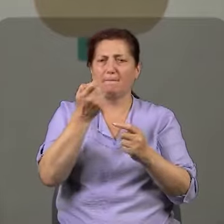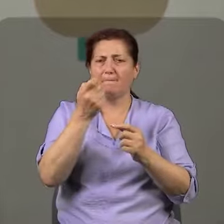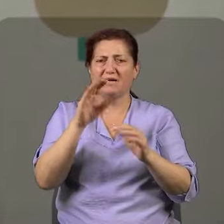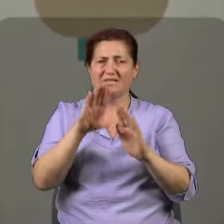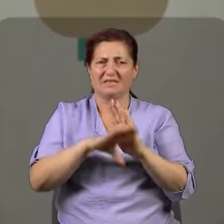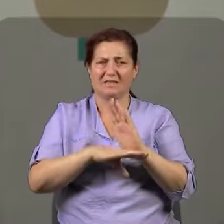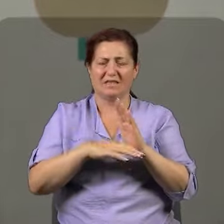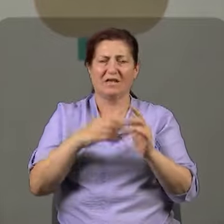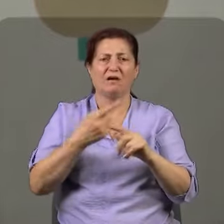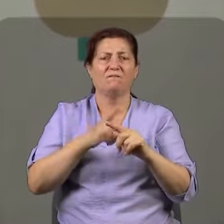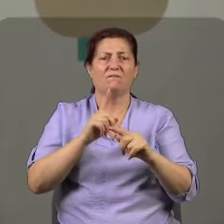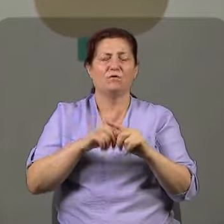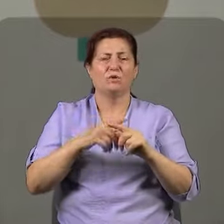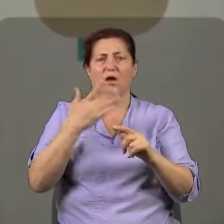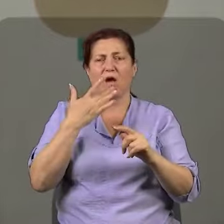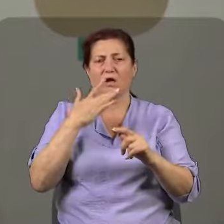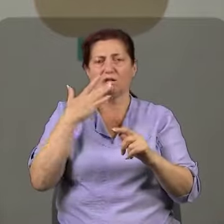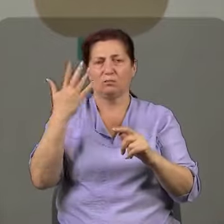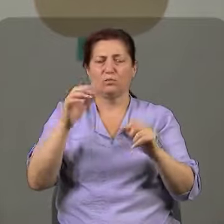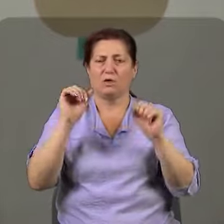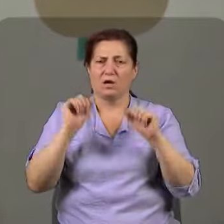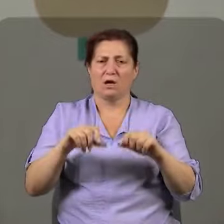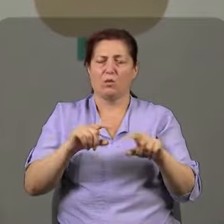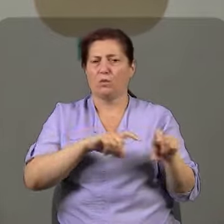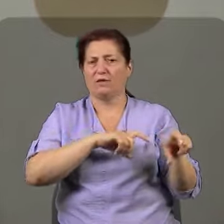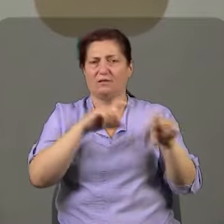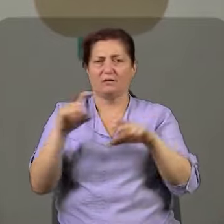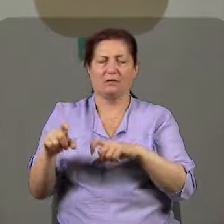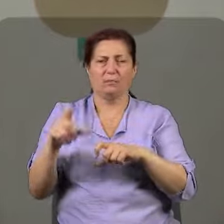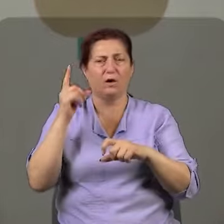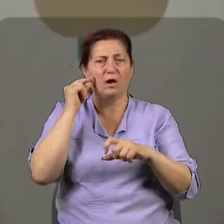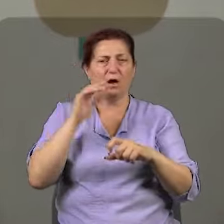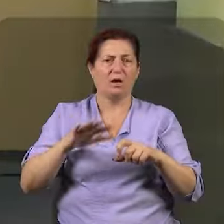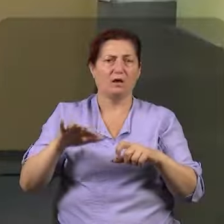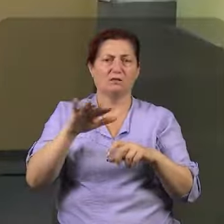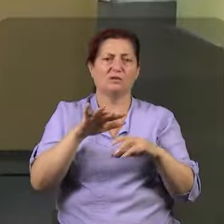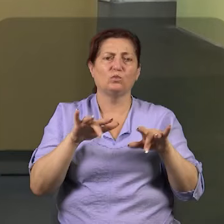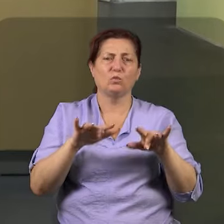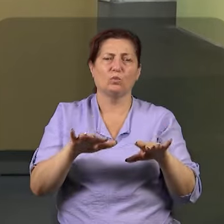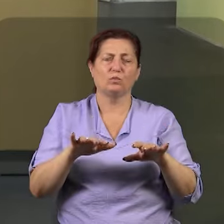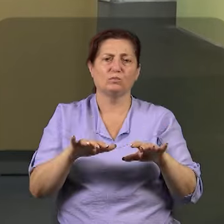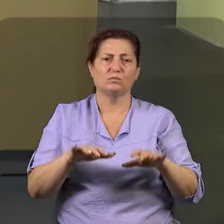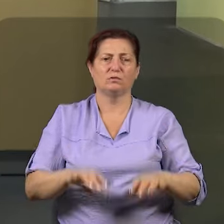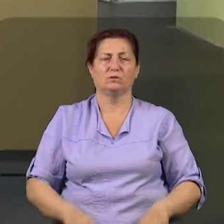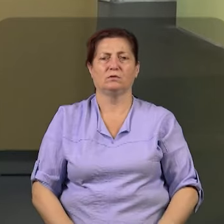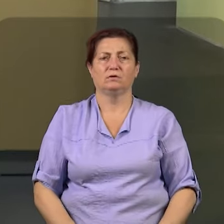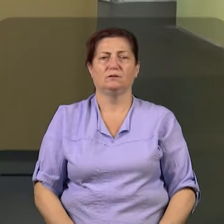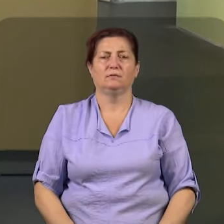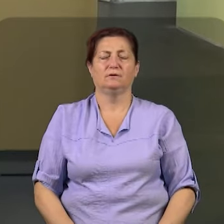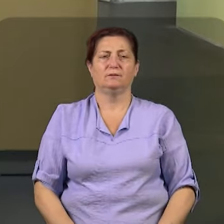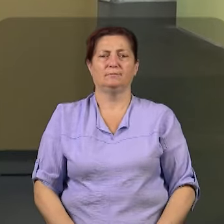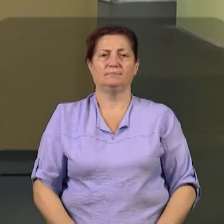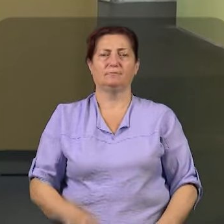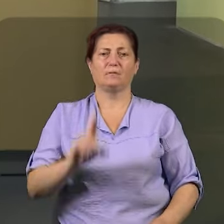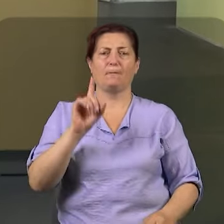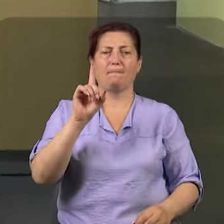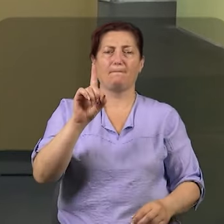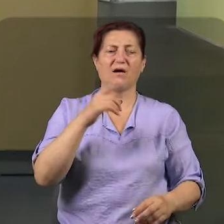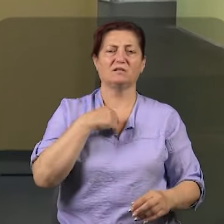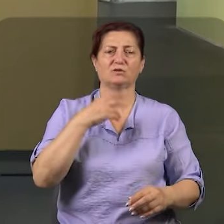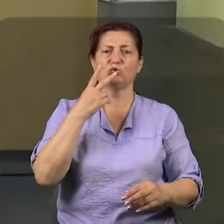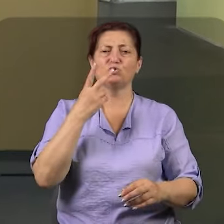արտասահմանյան օտարիքի գիտնականների կարող են տեղափոխվել Հայաստան եւ գործնայություն ծավալել, բայց ես չեմ տեսնում ակտիվ,